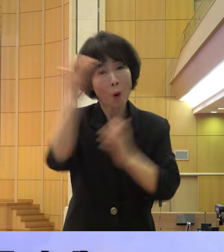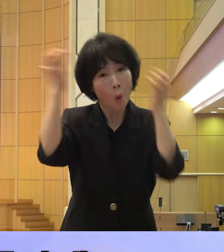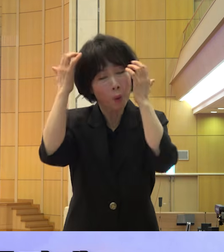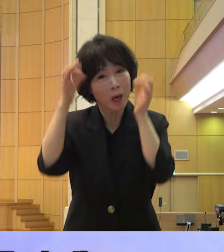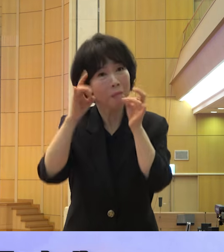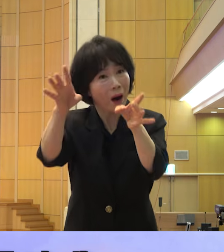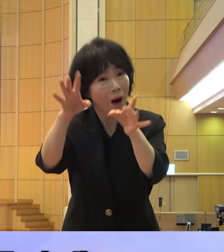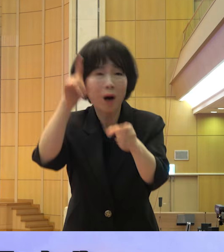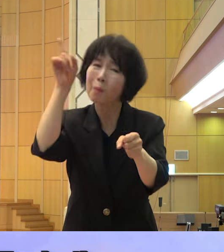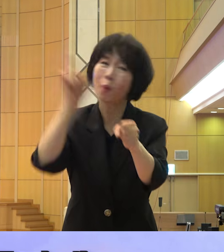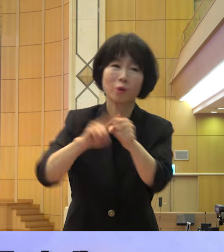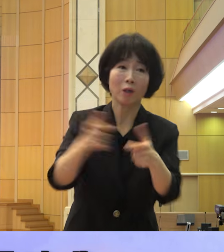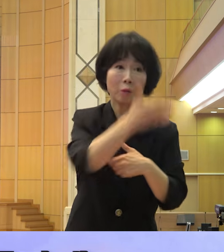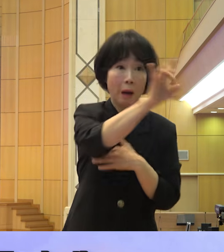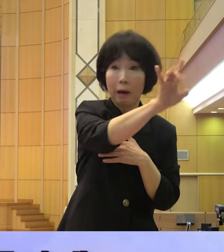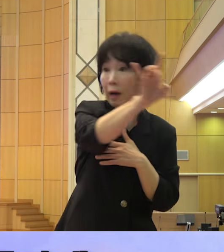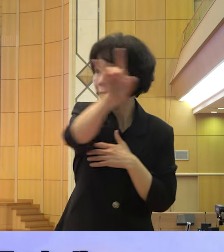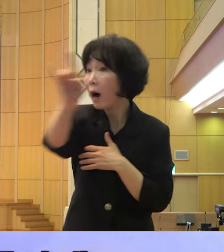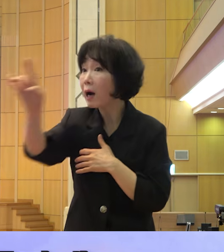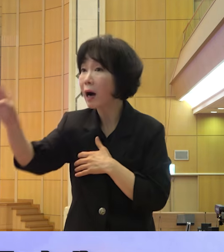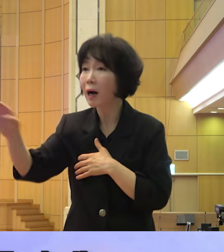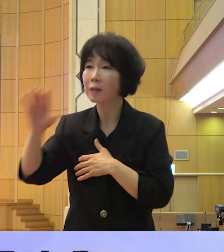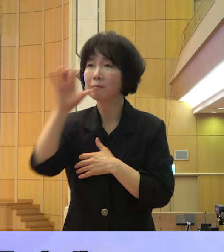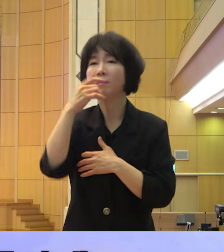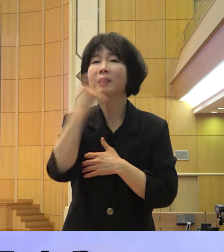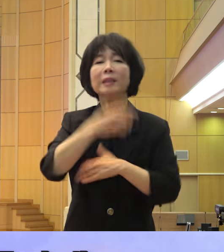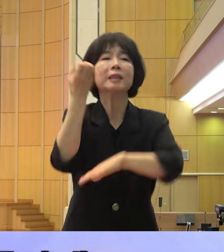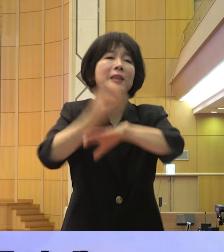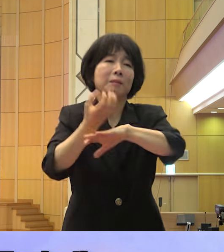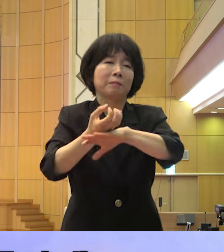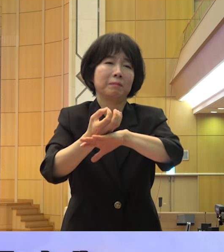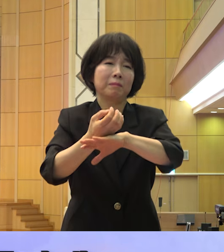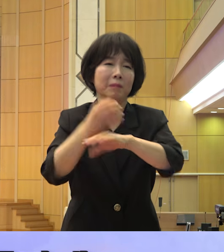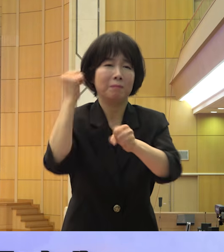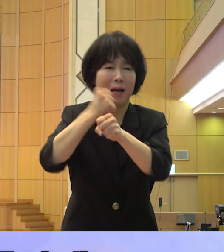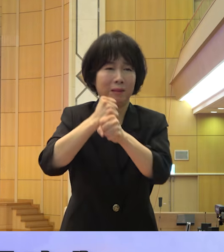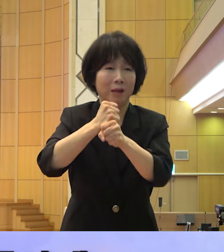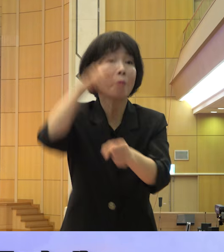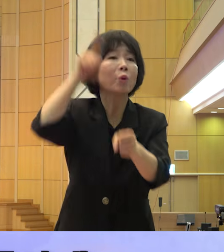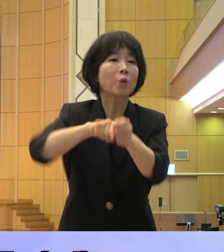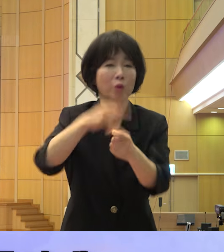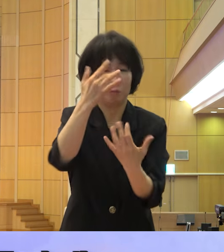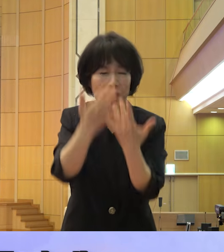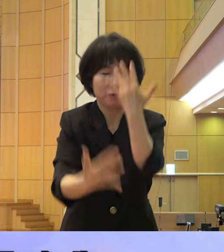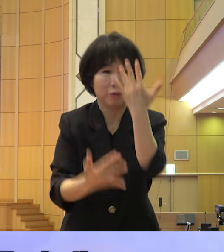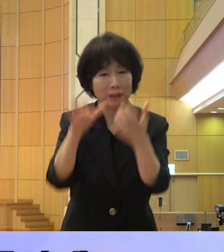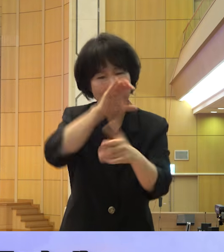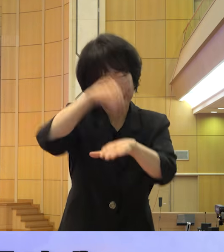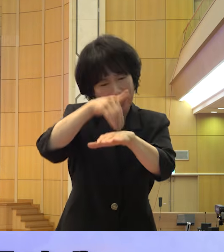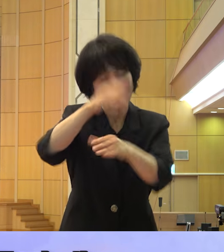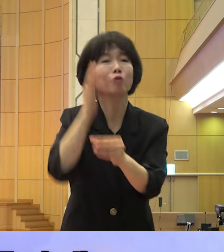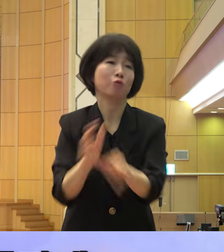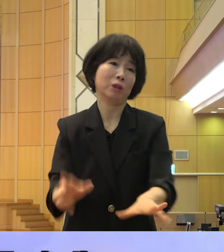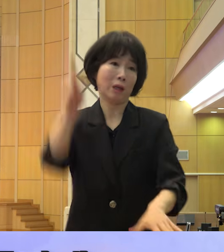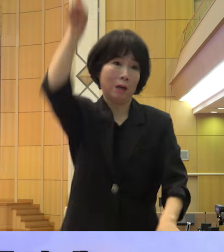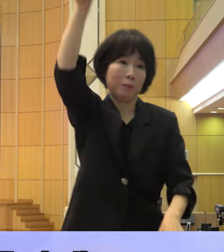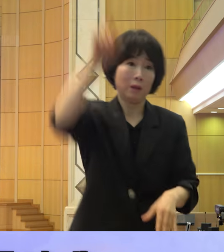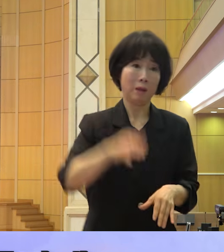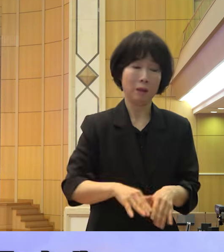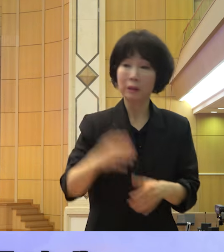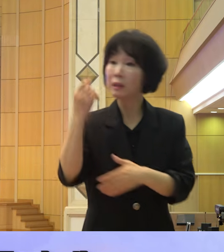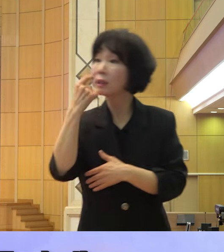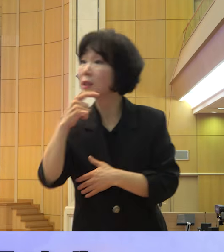아니라 정금이 돼서 나오게 하려고 단련하는 것이다. 막 불 속에 단련을 하면요 거기서 쓸데없는 건